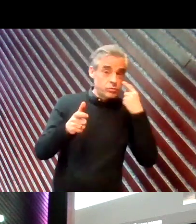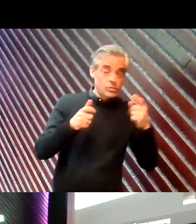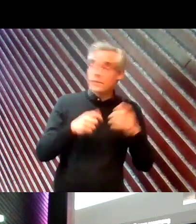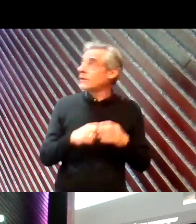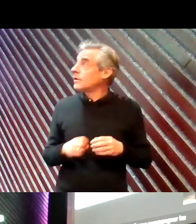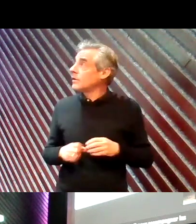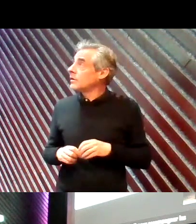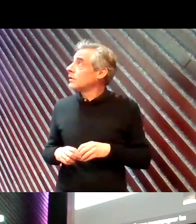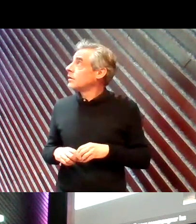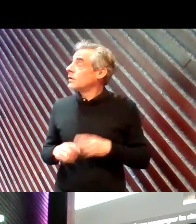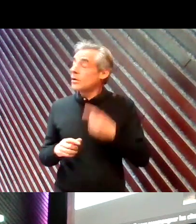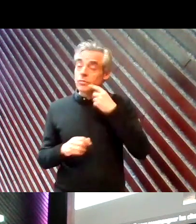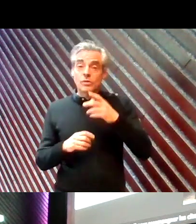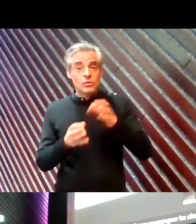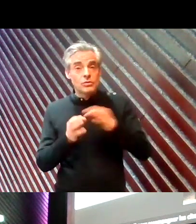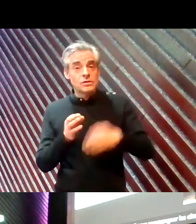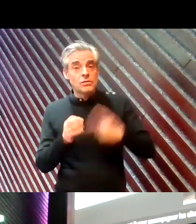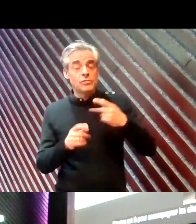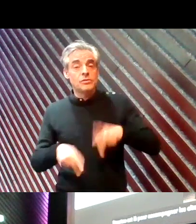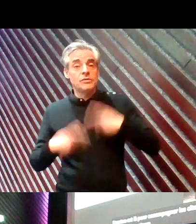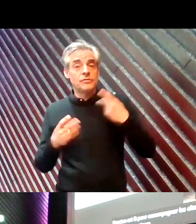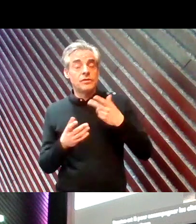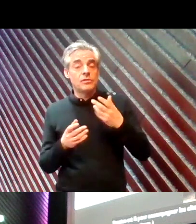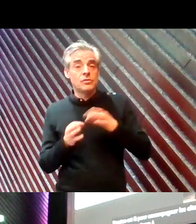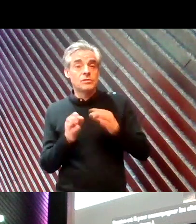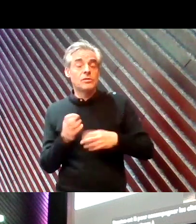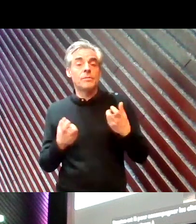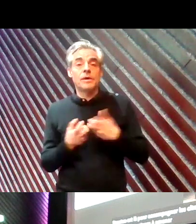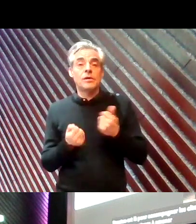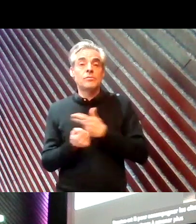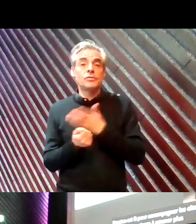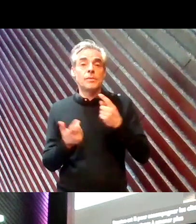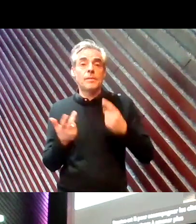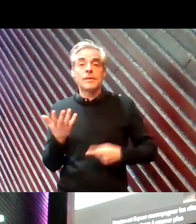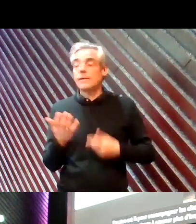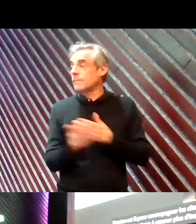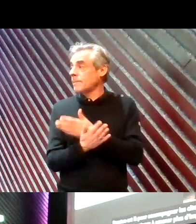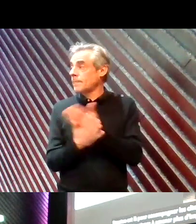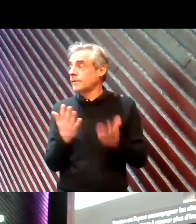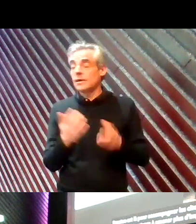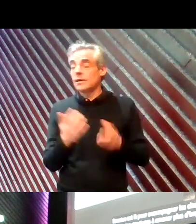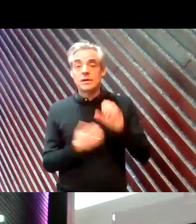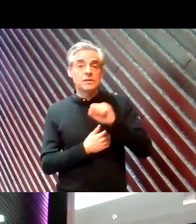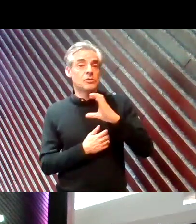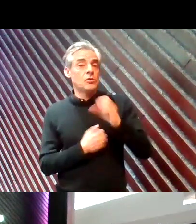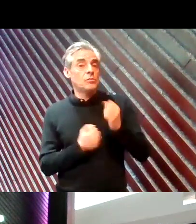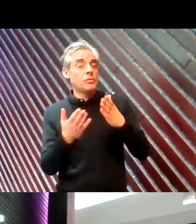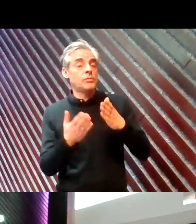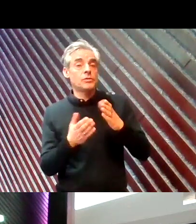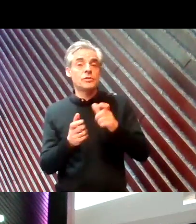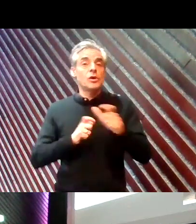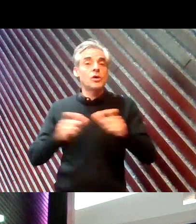un et plus d'impact aujourd'hui. Et donc, ça passe par différentes choses. par exemple, Strico propose aux